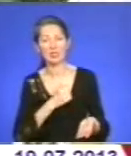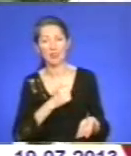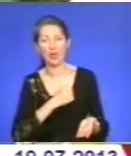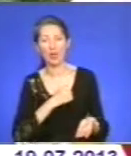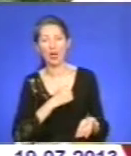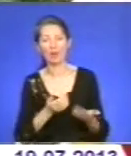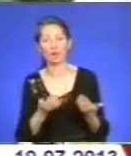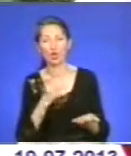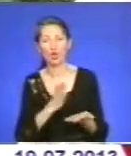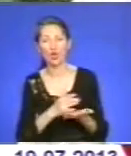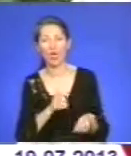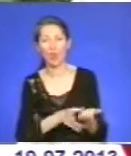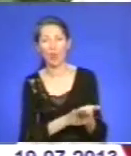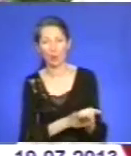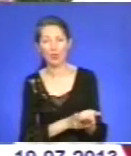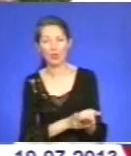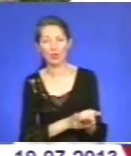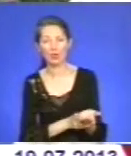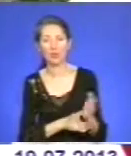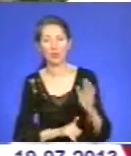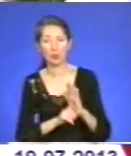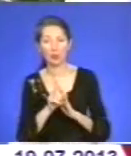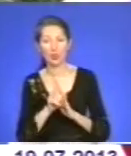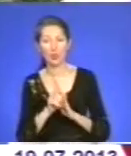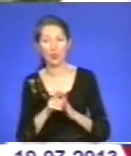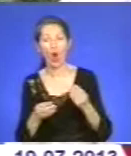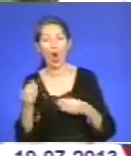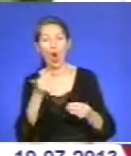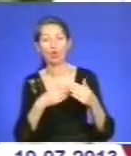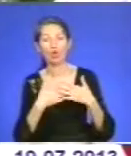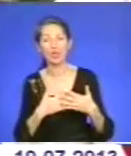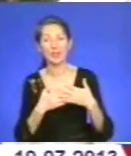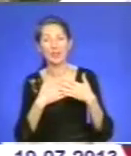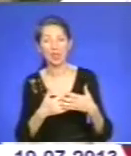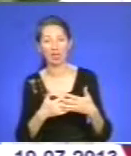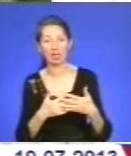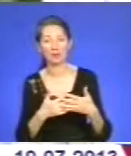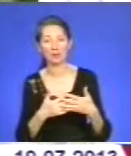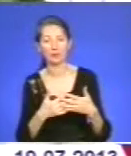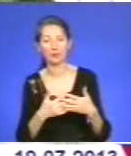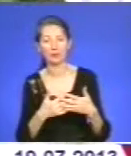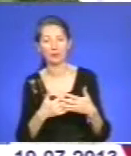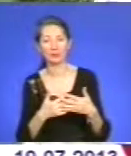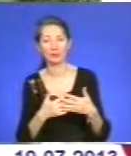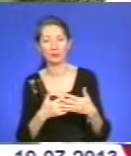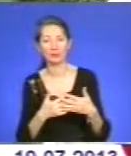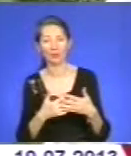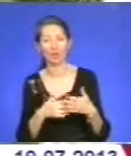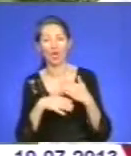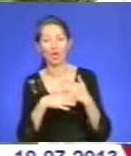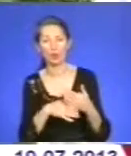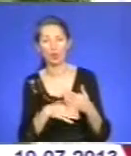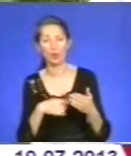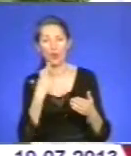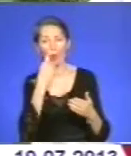Якщо є пульс, значить приступаємо до штучного дихання не способом